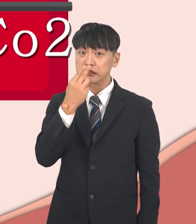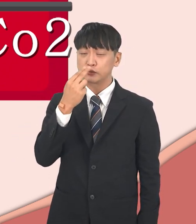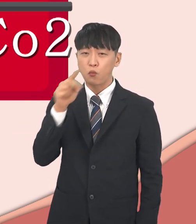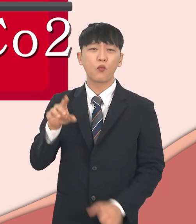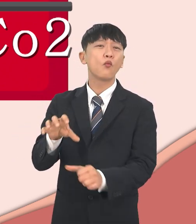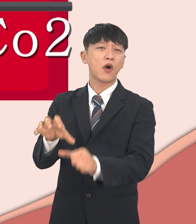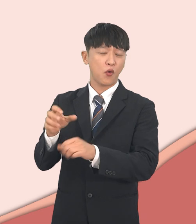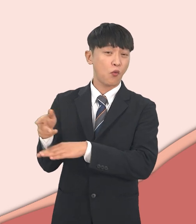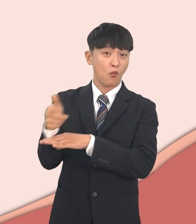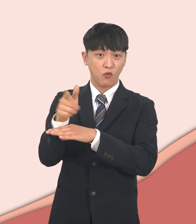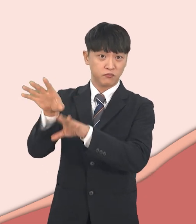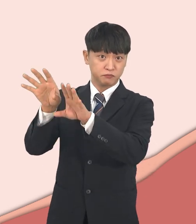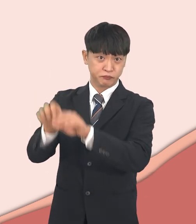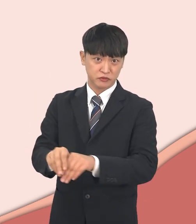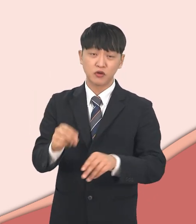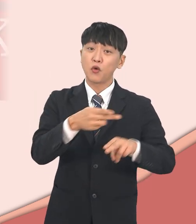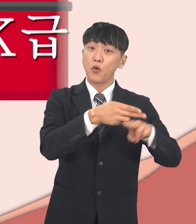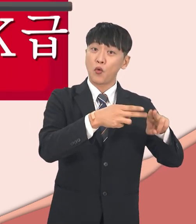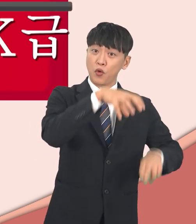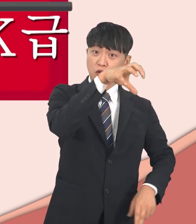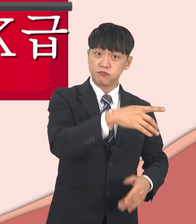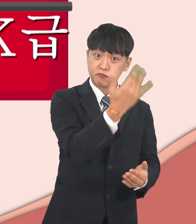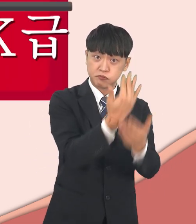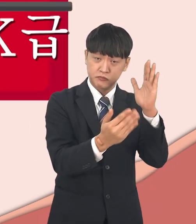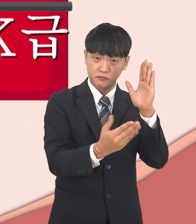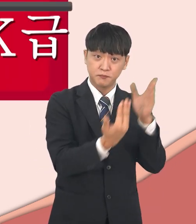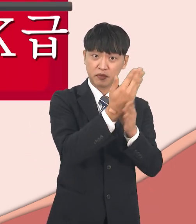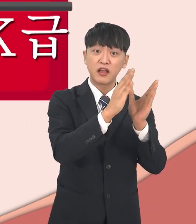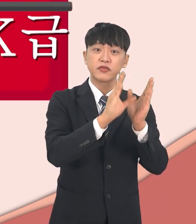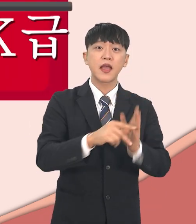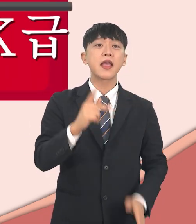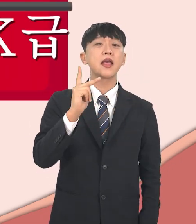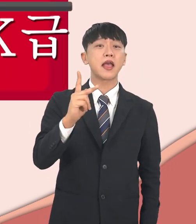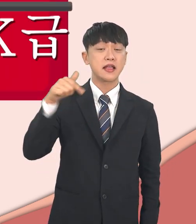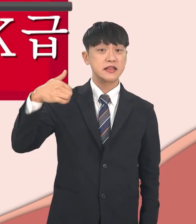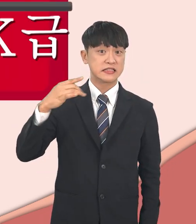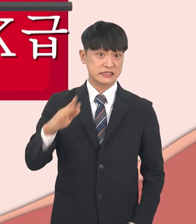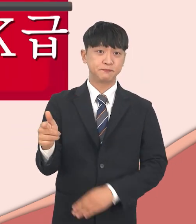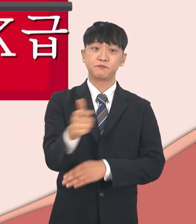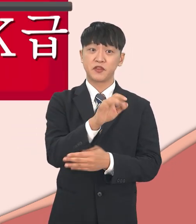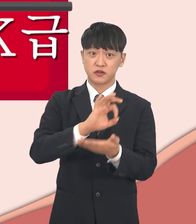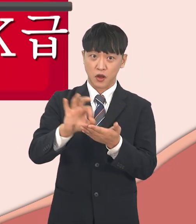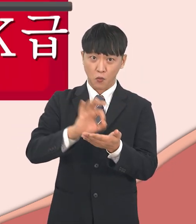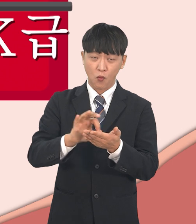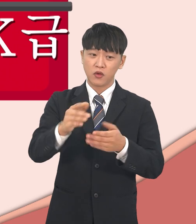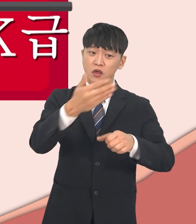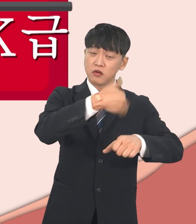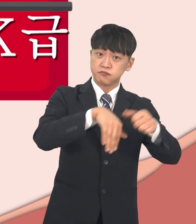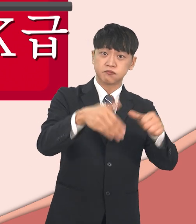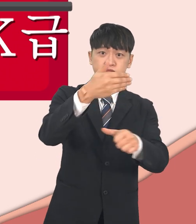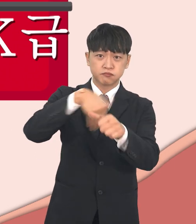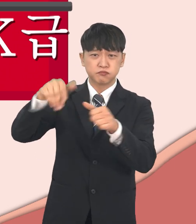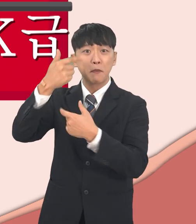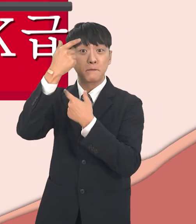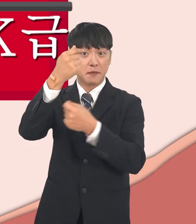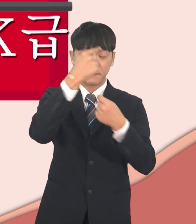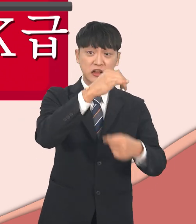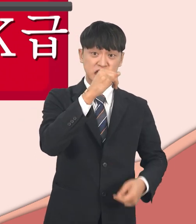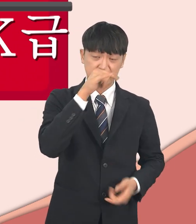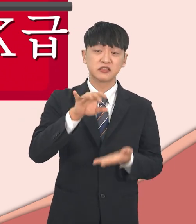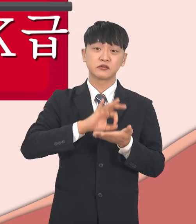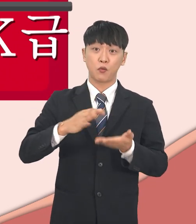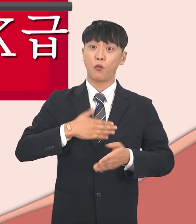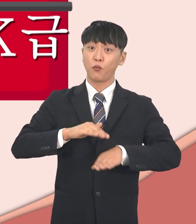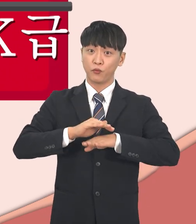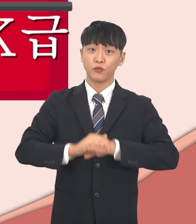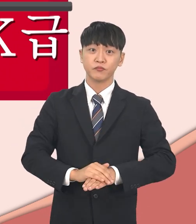사용하고요. 주방 조리기구에서 일어나는 화재는 K급 소화기를 사용합니다. 화재 상황에 맞는 소화기들이 있다는 거